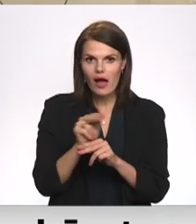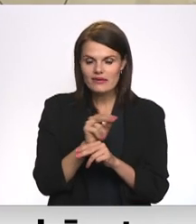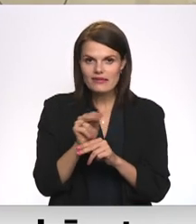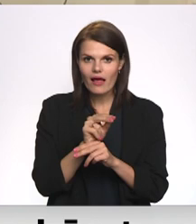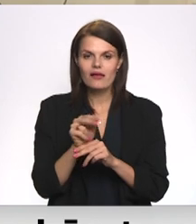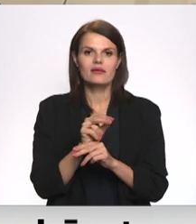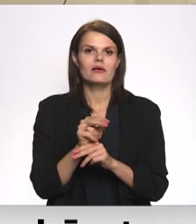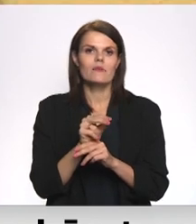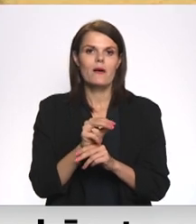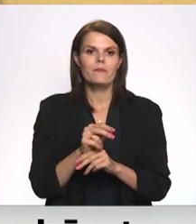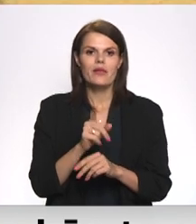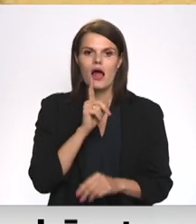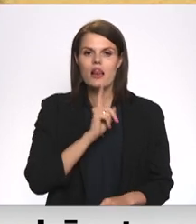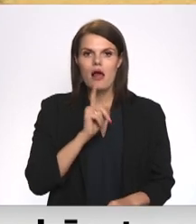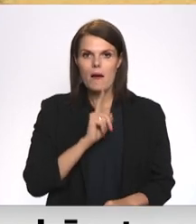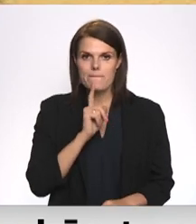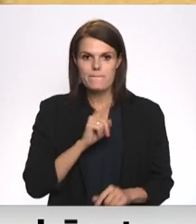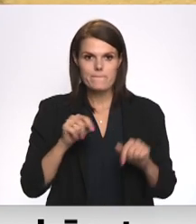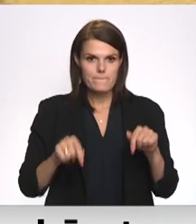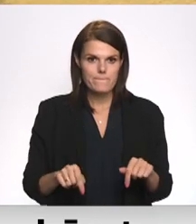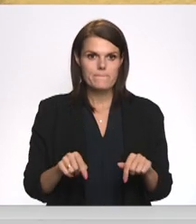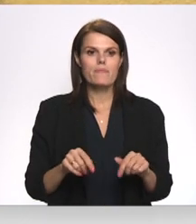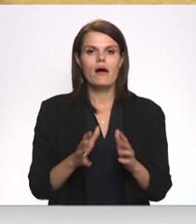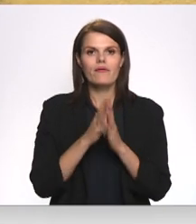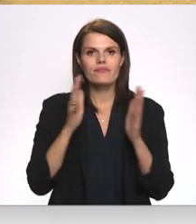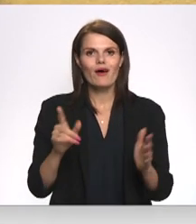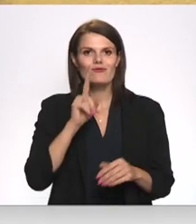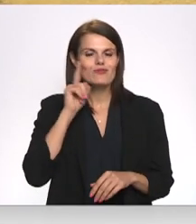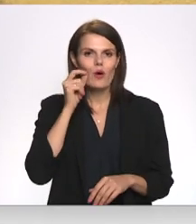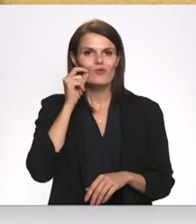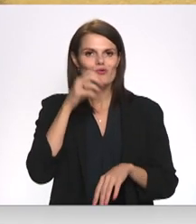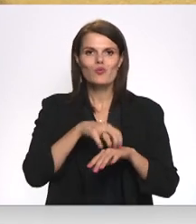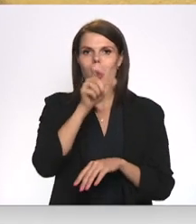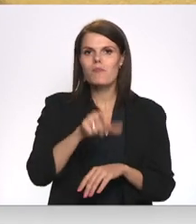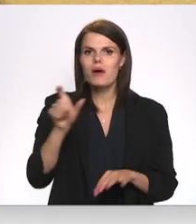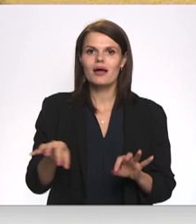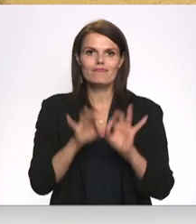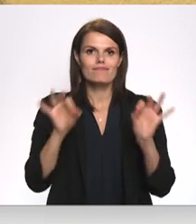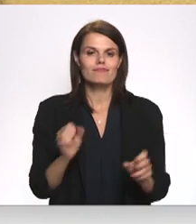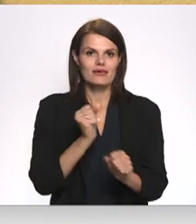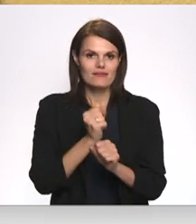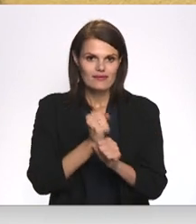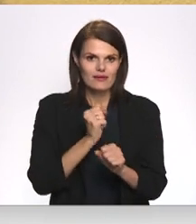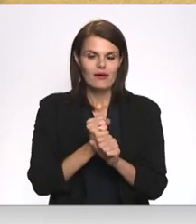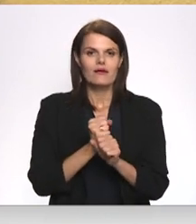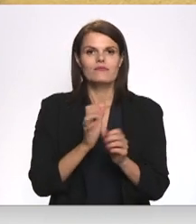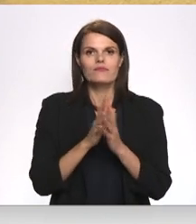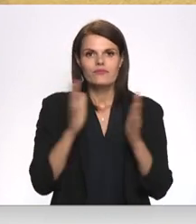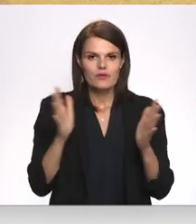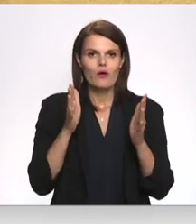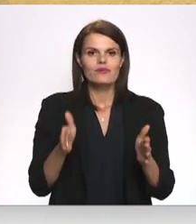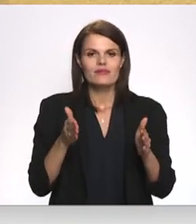Liepājā atnākot arī vairākiem jauniem zobārstiem, vairākas klīnikas tagad